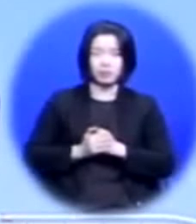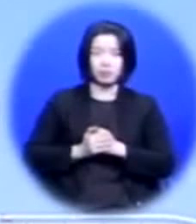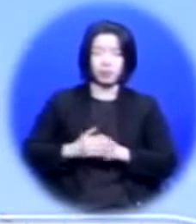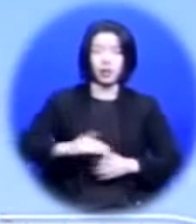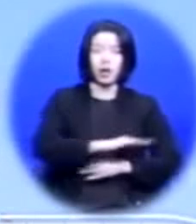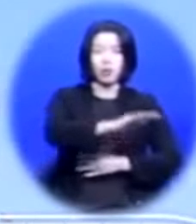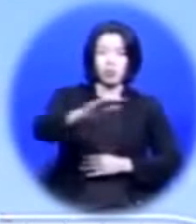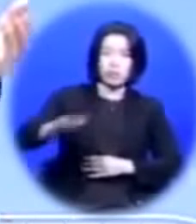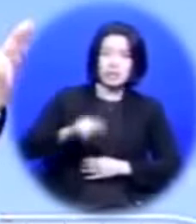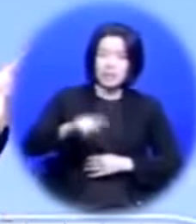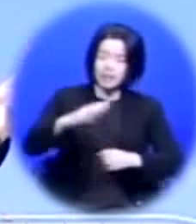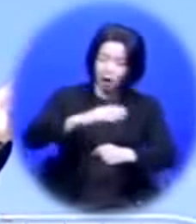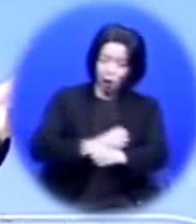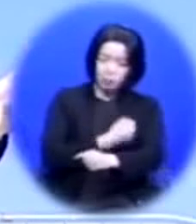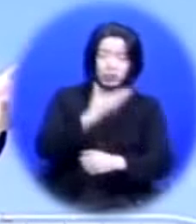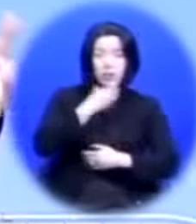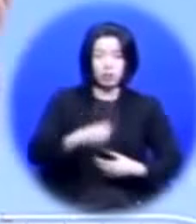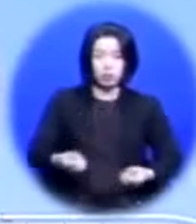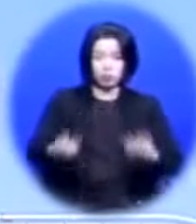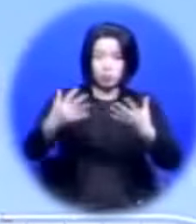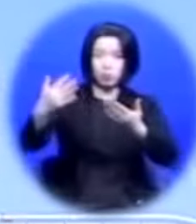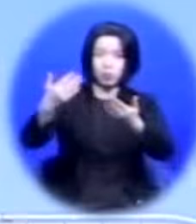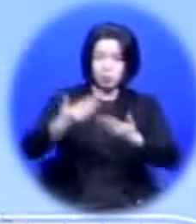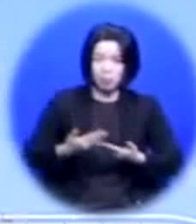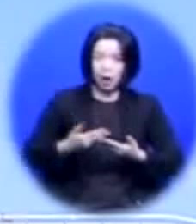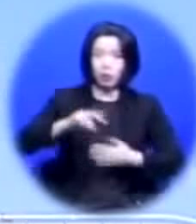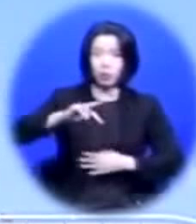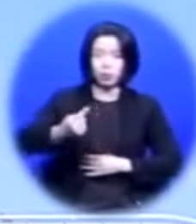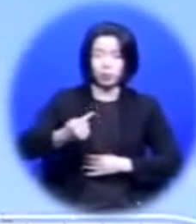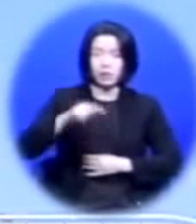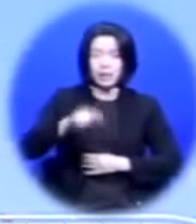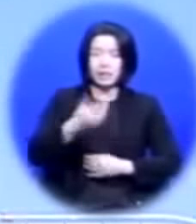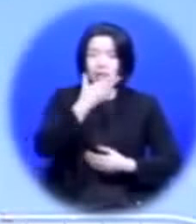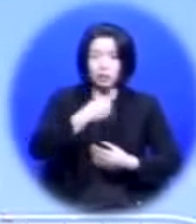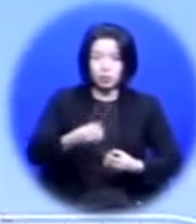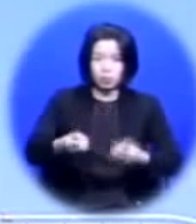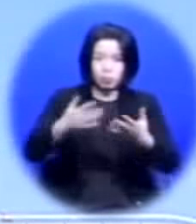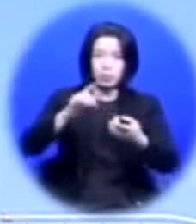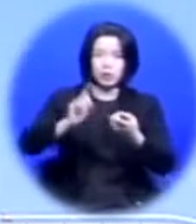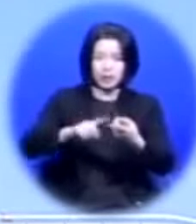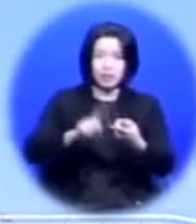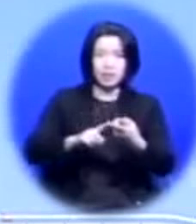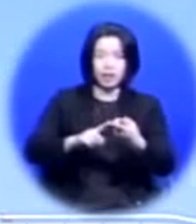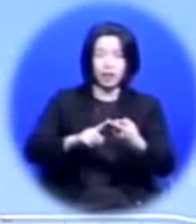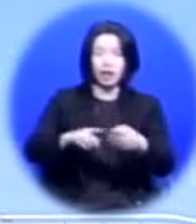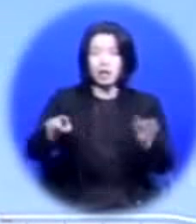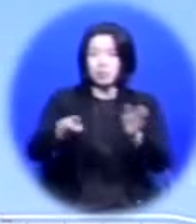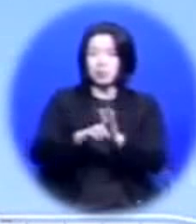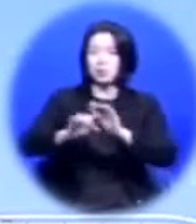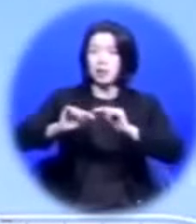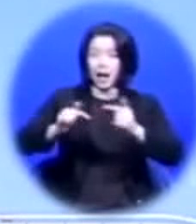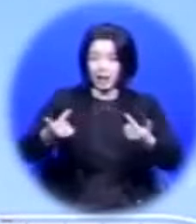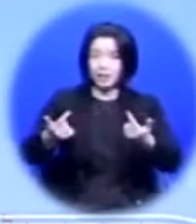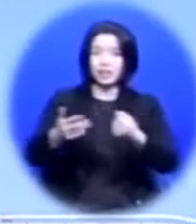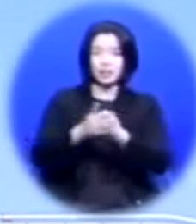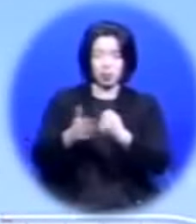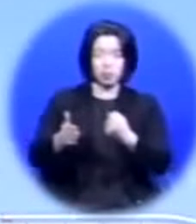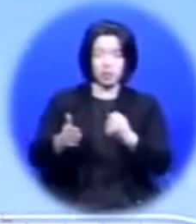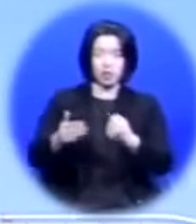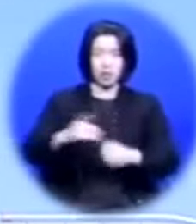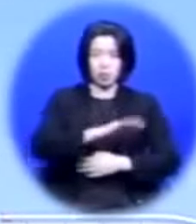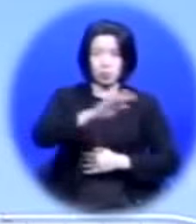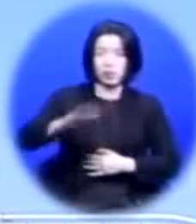우리는이 엄청난 축복을 받고도이 축복 자체가 믿음이 아니니까